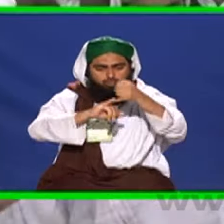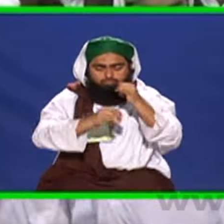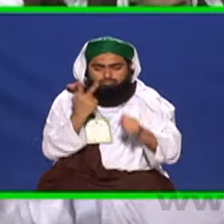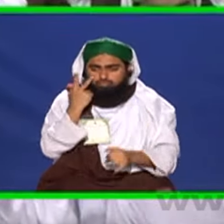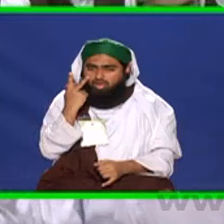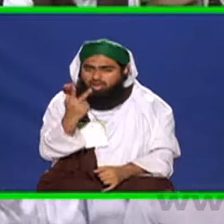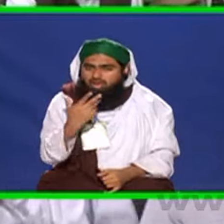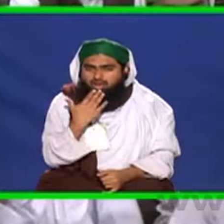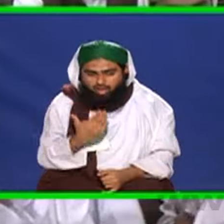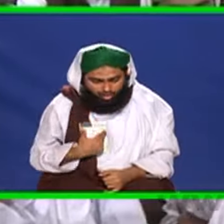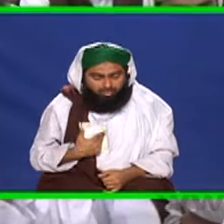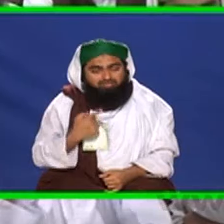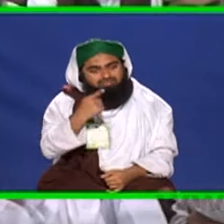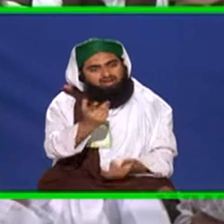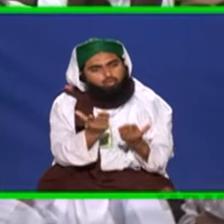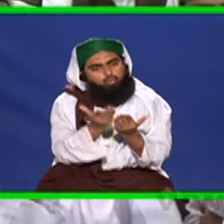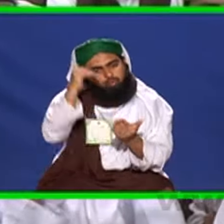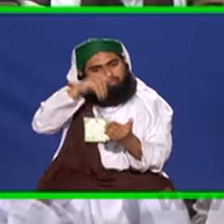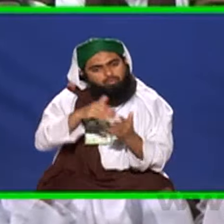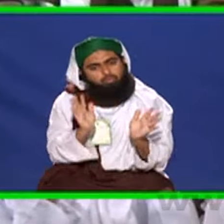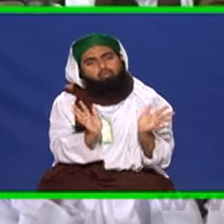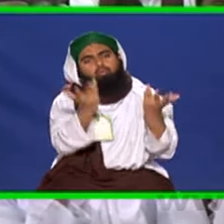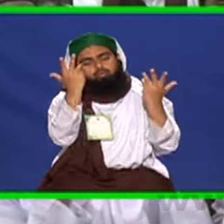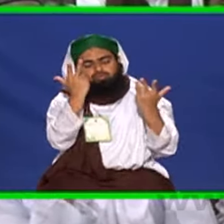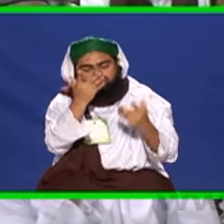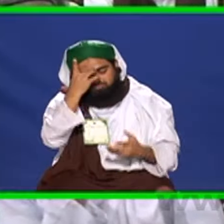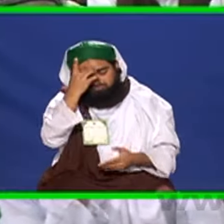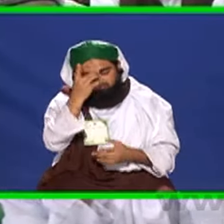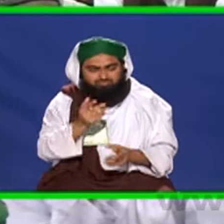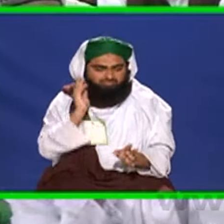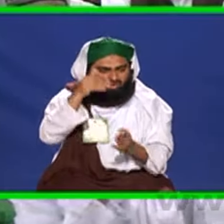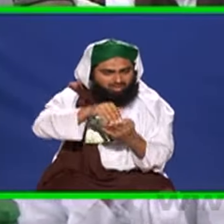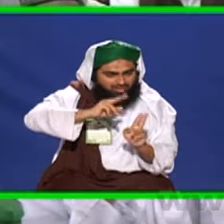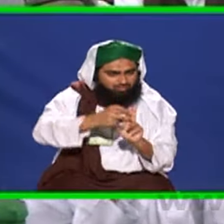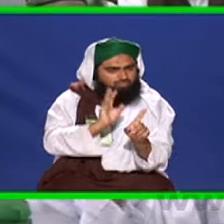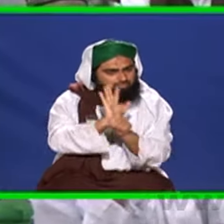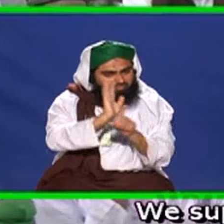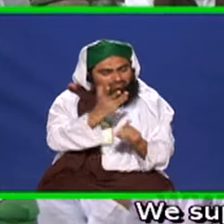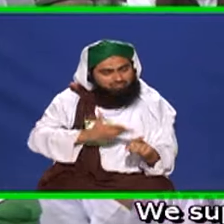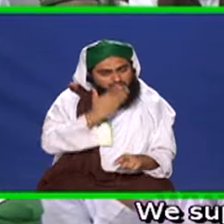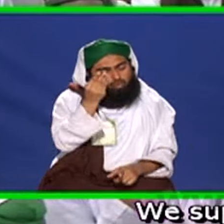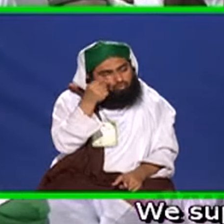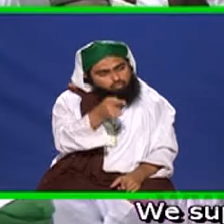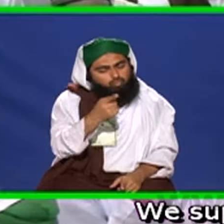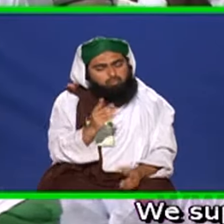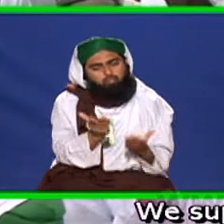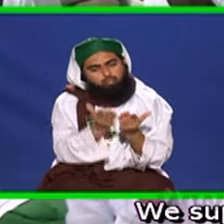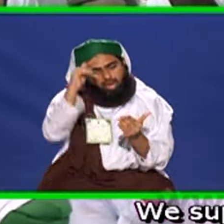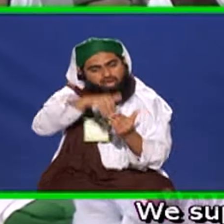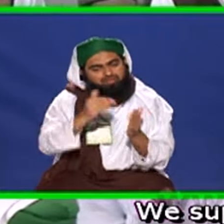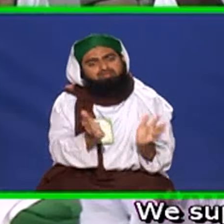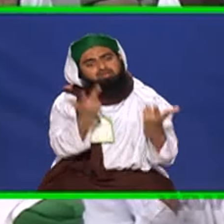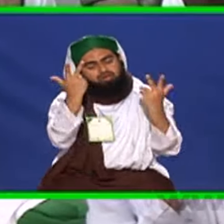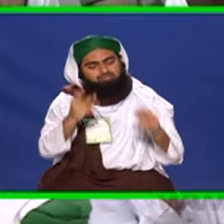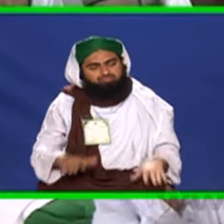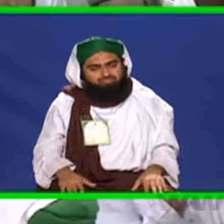رہا ہے. آپ نے اس پر جھنجھوڑا، کہا بھائی تو عجیب دعا مانگ رہا ہے، ہم لوگ قیامت کی عافیت مانگتے ہیں،